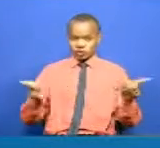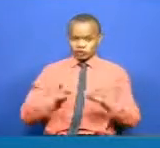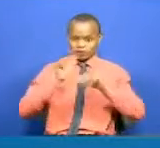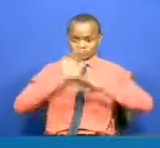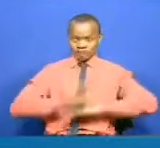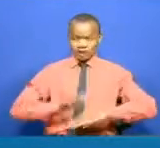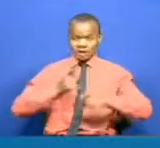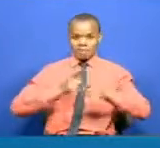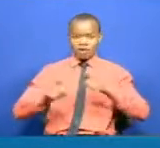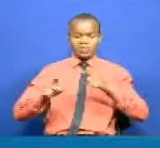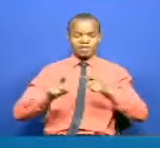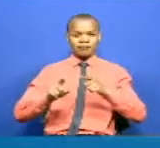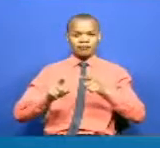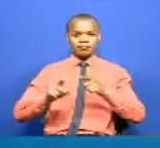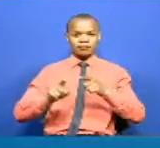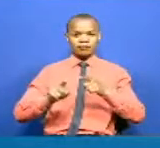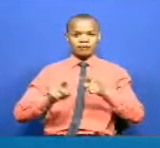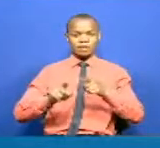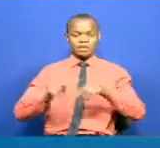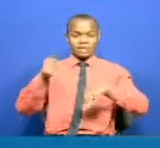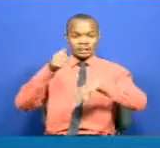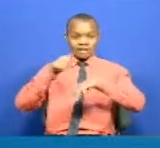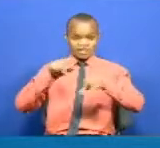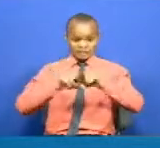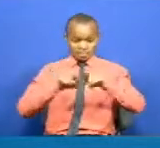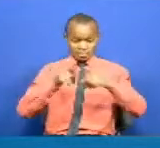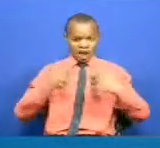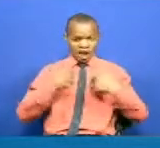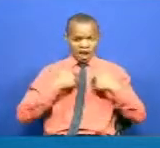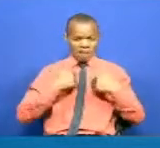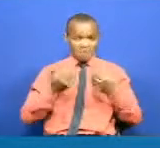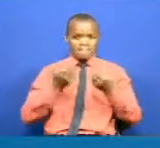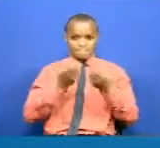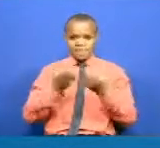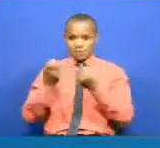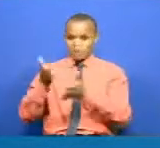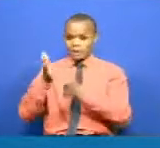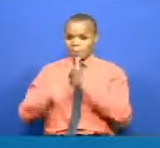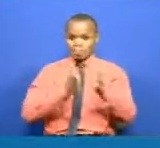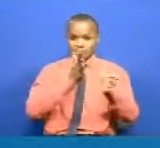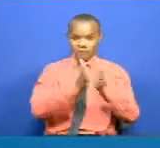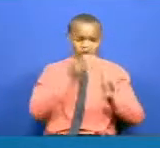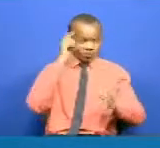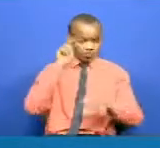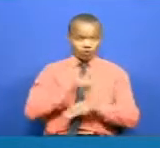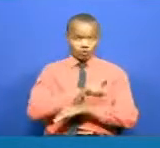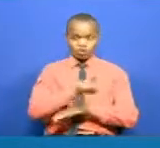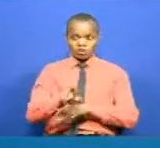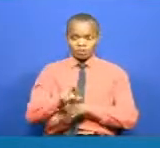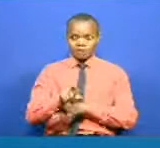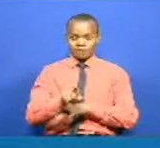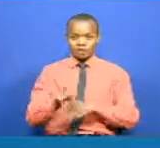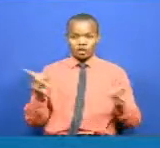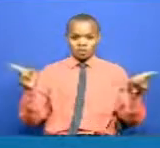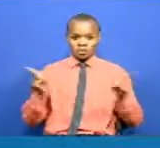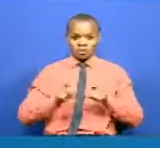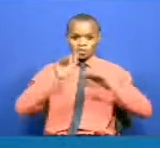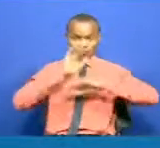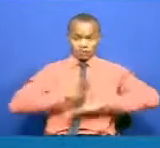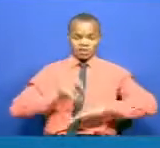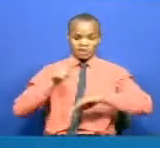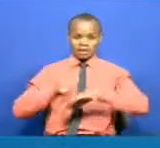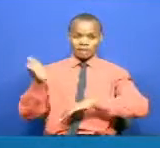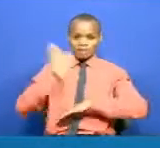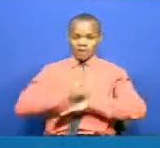nini uondoke? Manake pale jikoni bado tunazidi kukuandalia taarifa bomba. Mimi napumzika kidogo, tukirejea